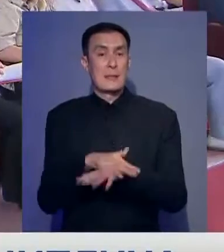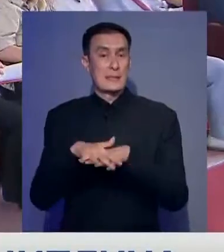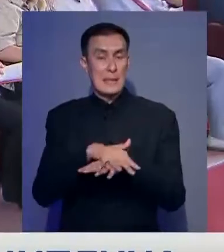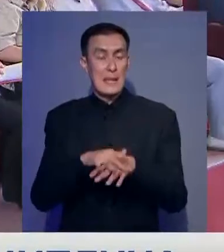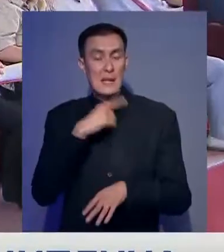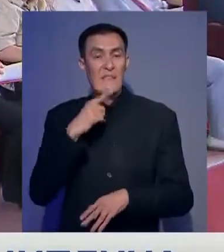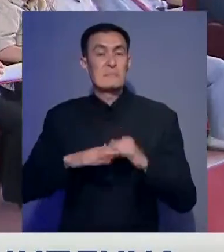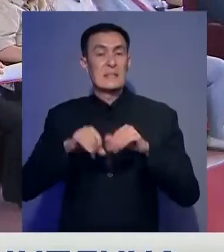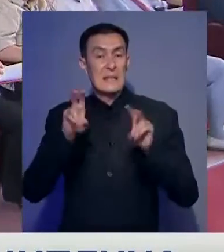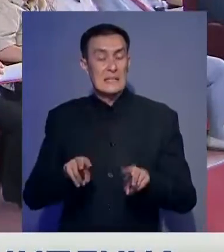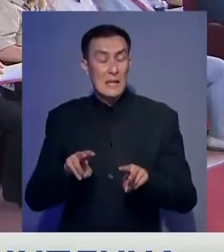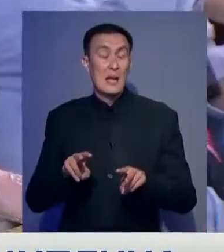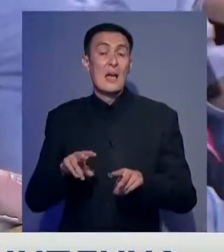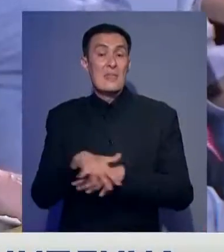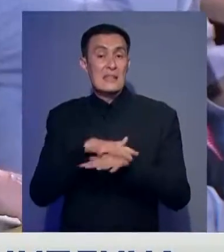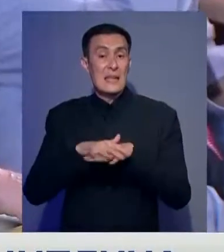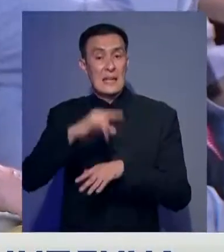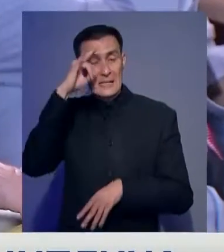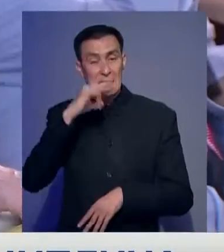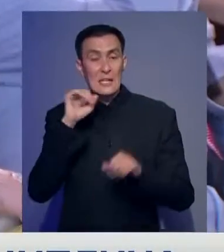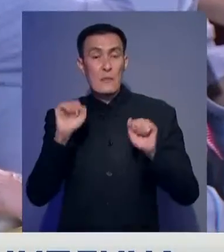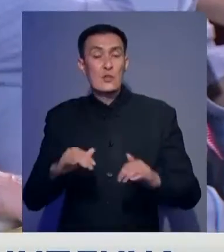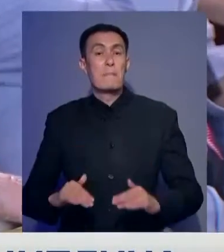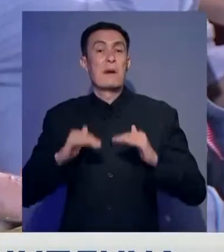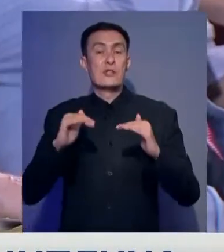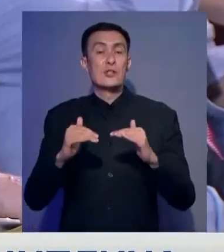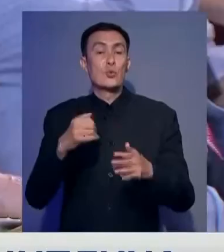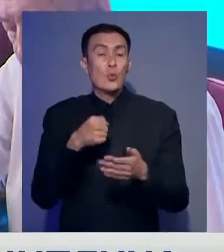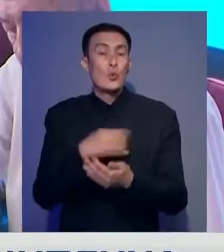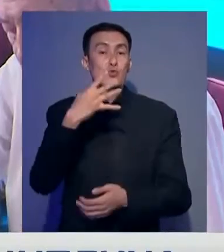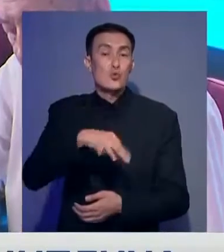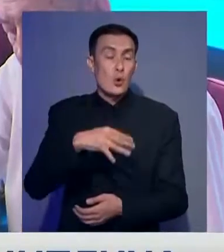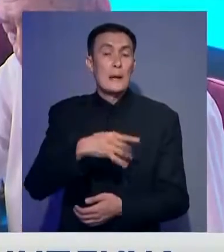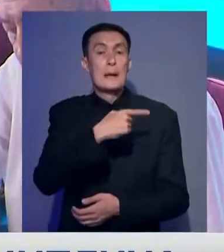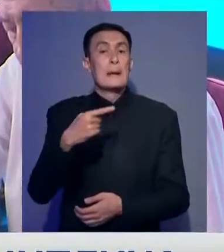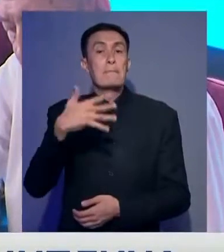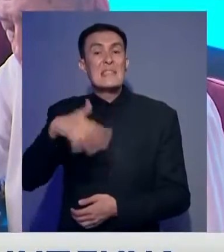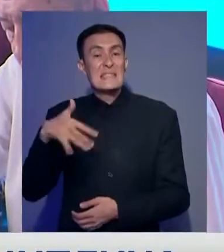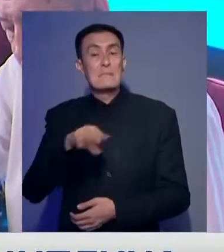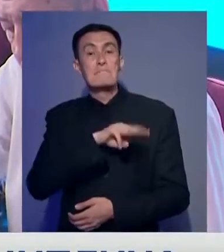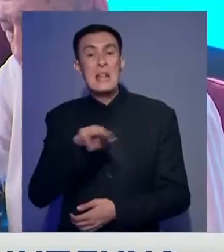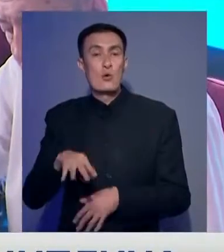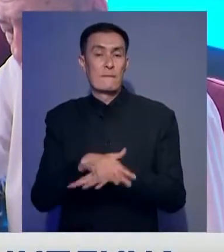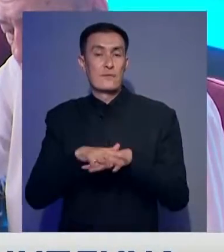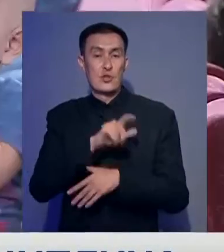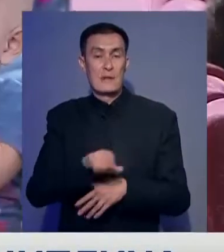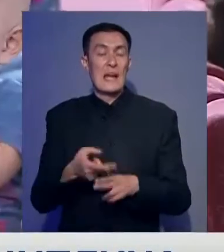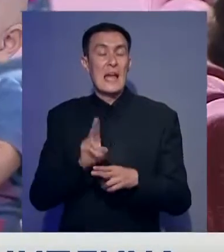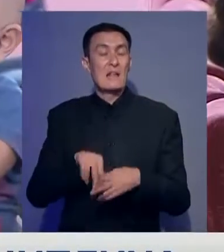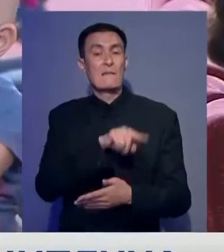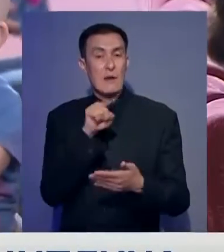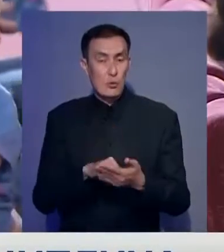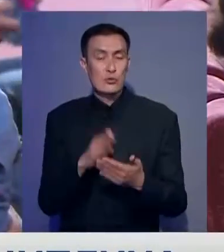Как говорят эксперты, потенциально население страны можно повысить до 40-50 миллионов человек. Теперь изучением этого